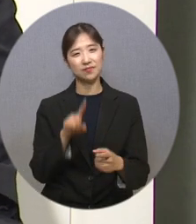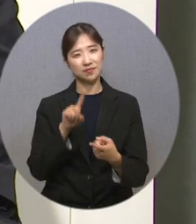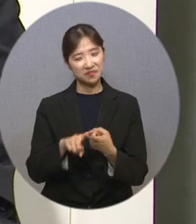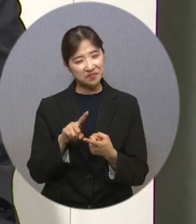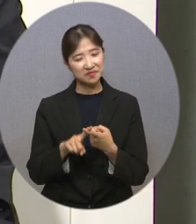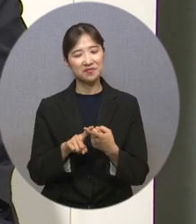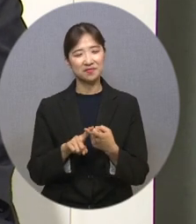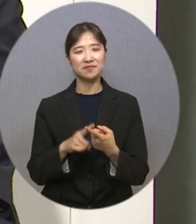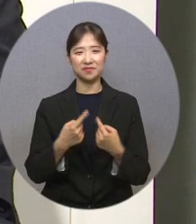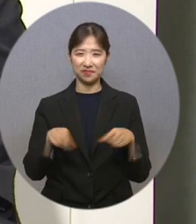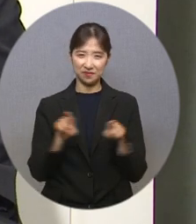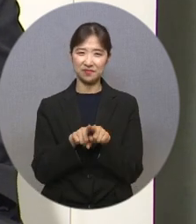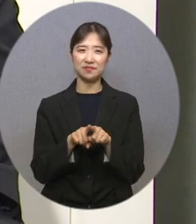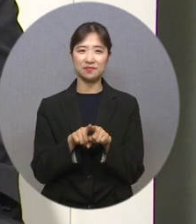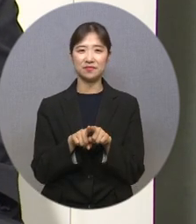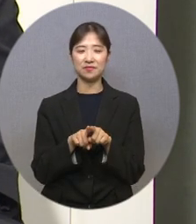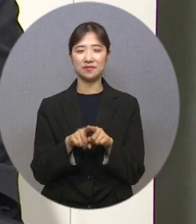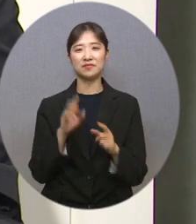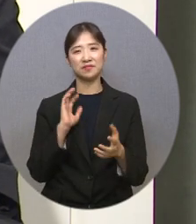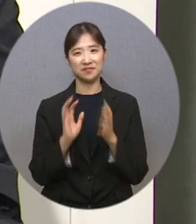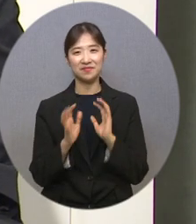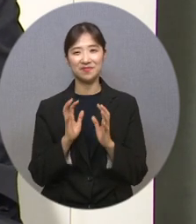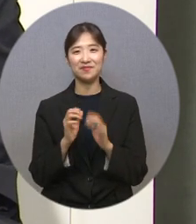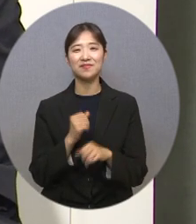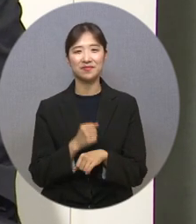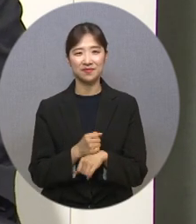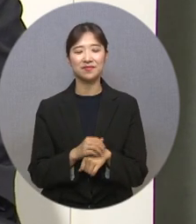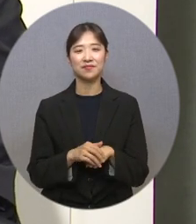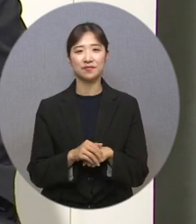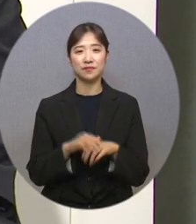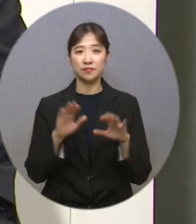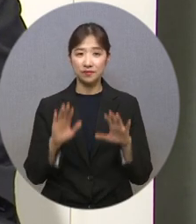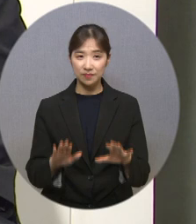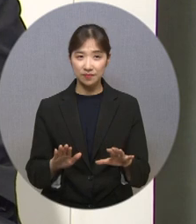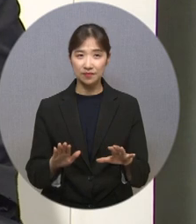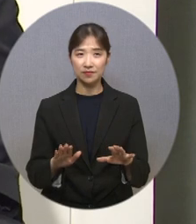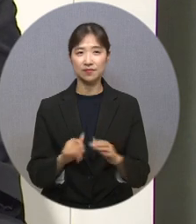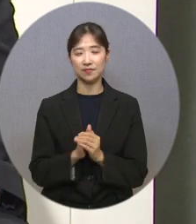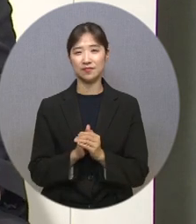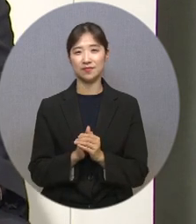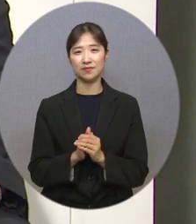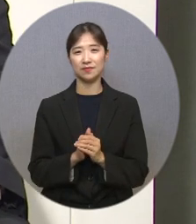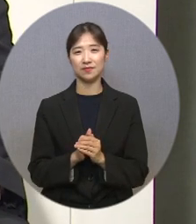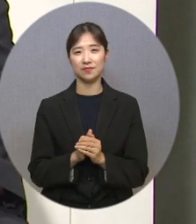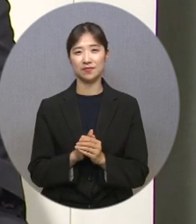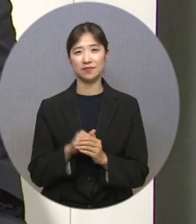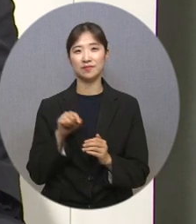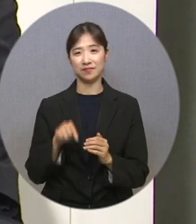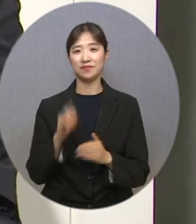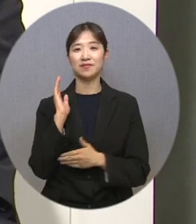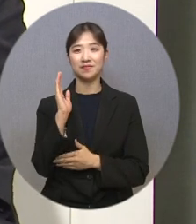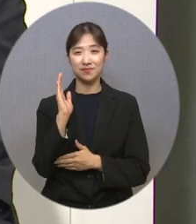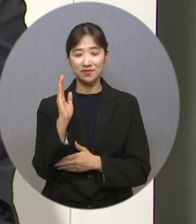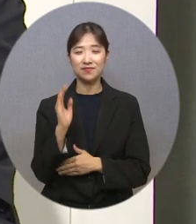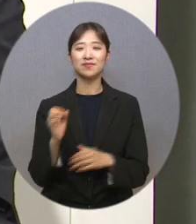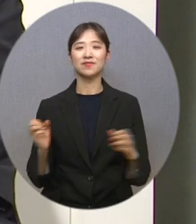좀 중심으로 풀어보도록 하겠습니다. 그래서 오늘은 만남 시간에